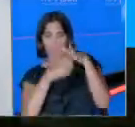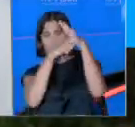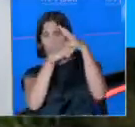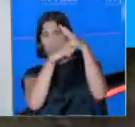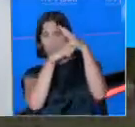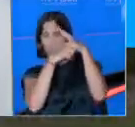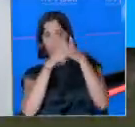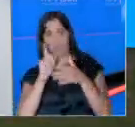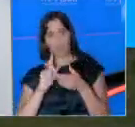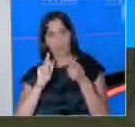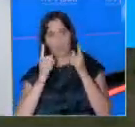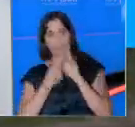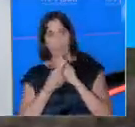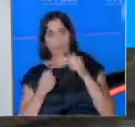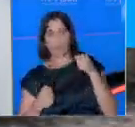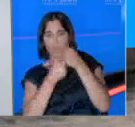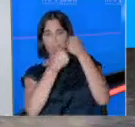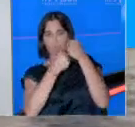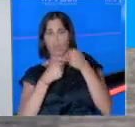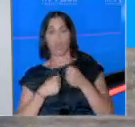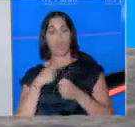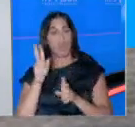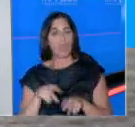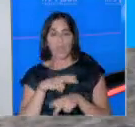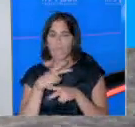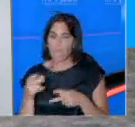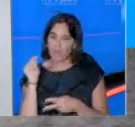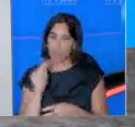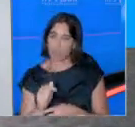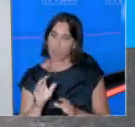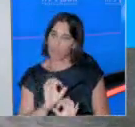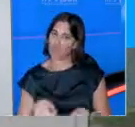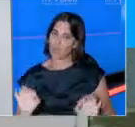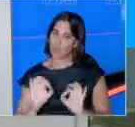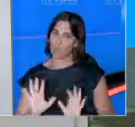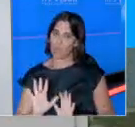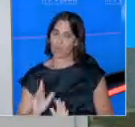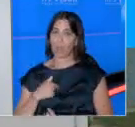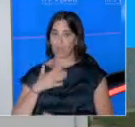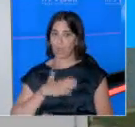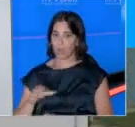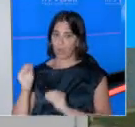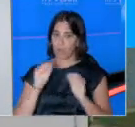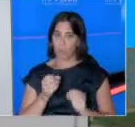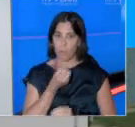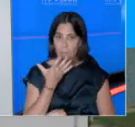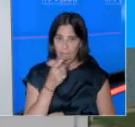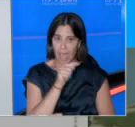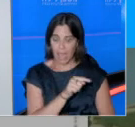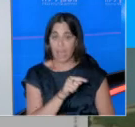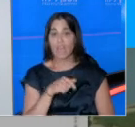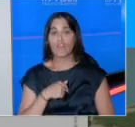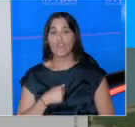הראש, היא הופכת להיות תקרת בטון. אנחנו לא יכולים לאפשר את זה בשום פנים ואופן. אוקיי, אני רוצה לעבור לפרח חדד, שהם בעצם